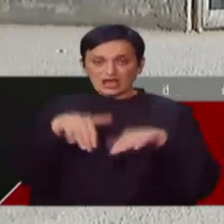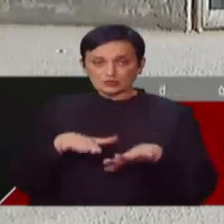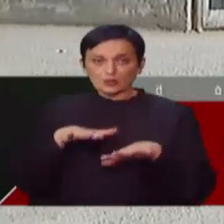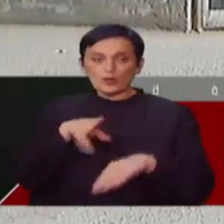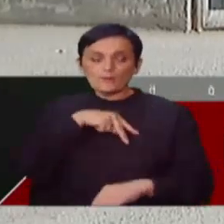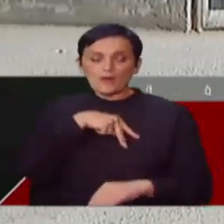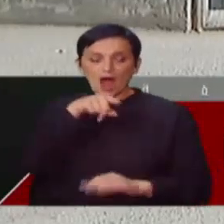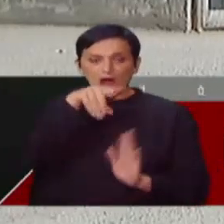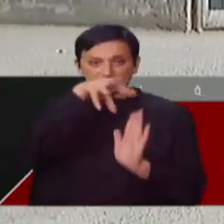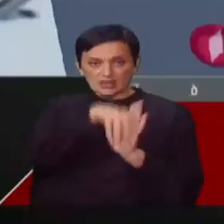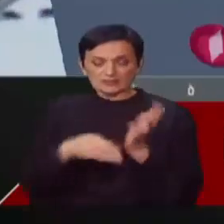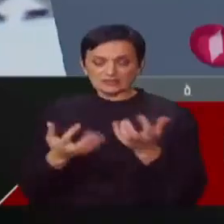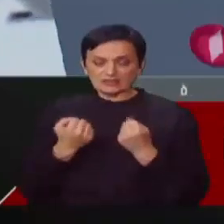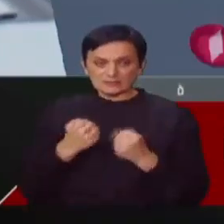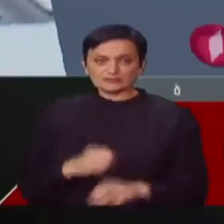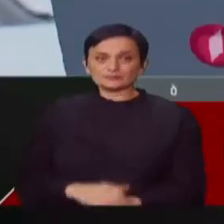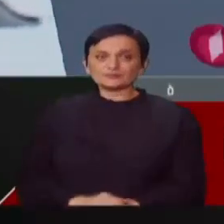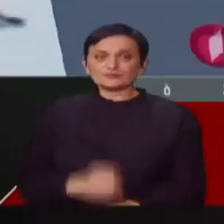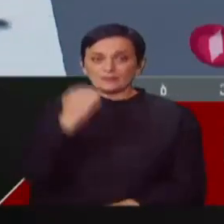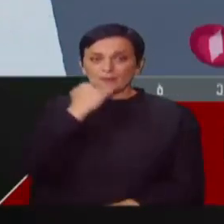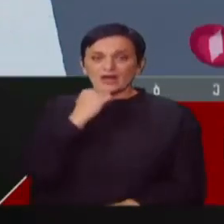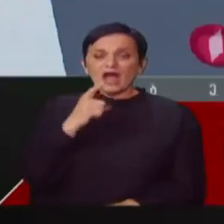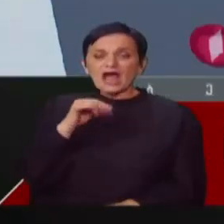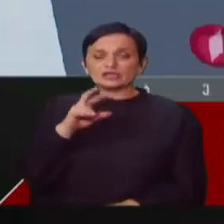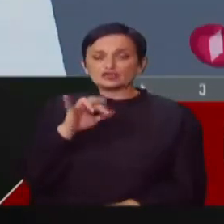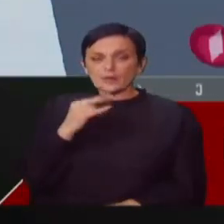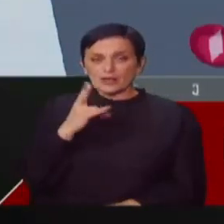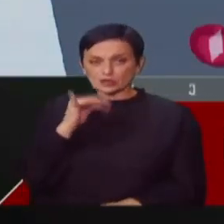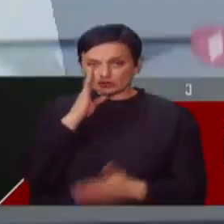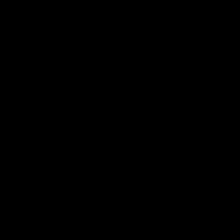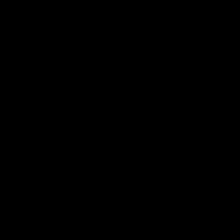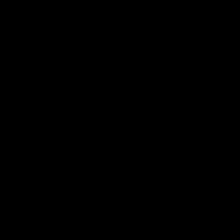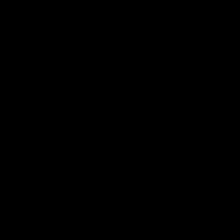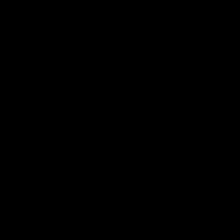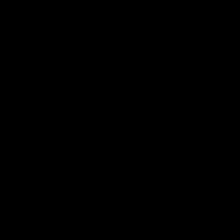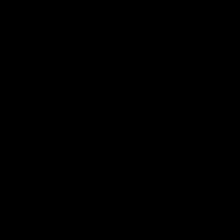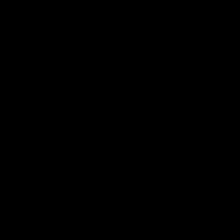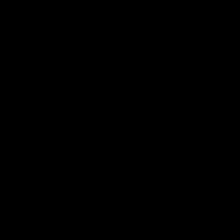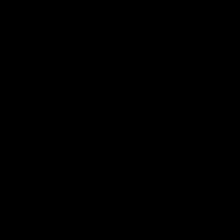საკანონმდებლო ორგანო იღებს. მადლობა ხატია ჯამალაშვილი იყო პირდაპირ ეთერში.